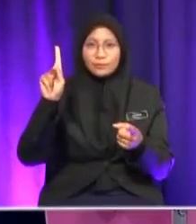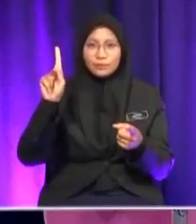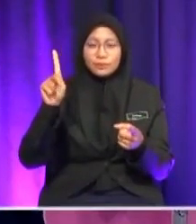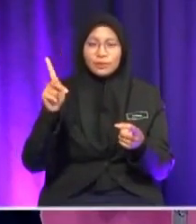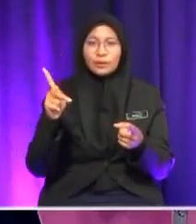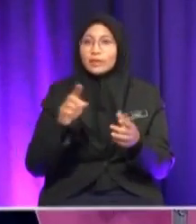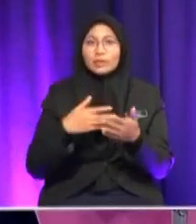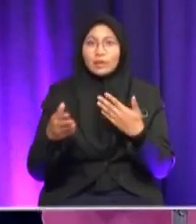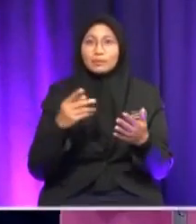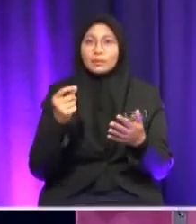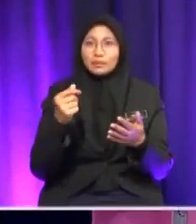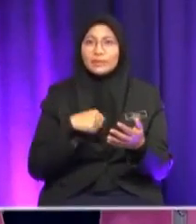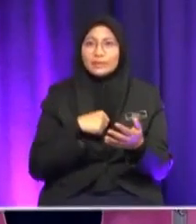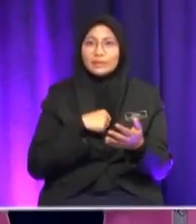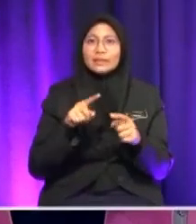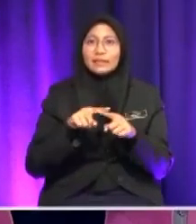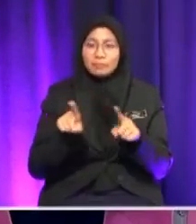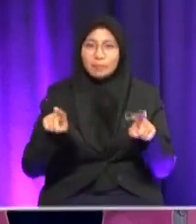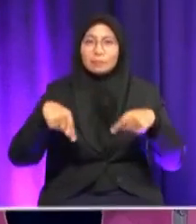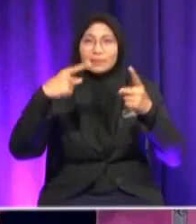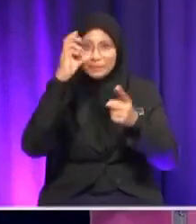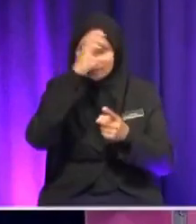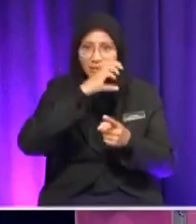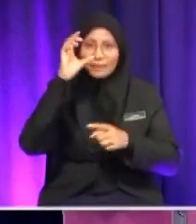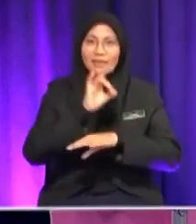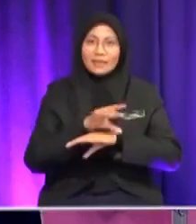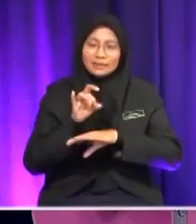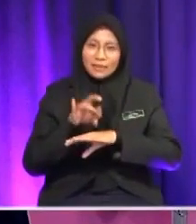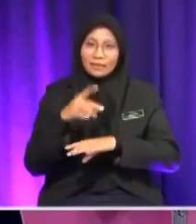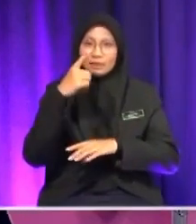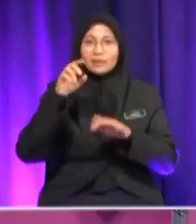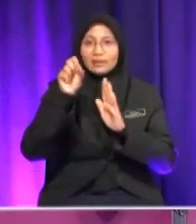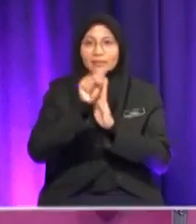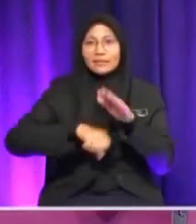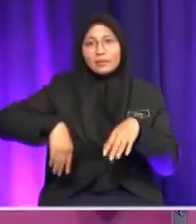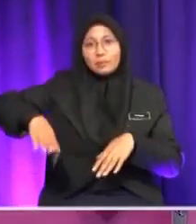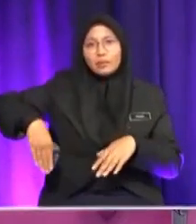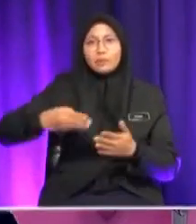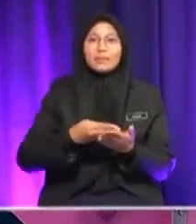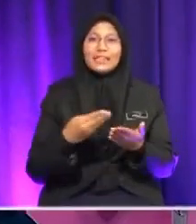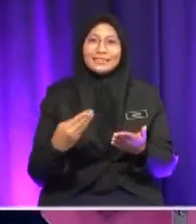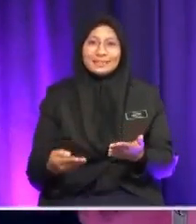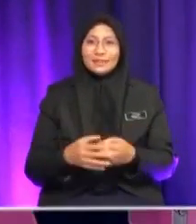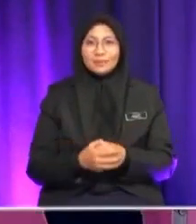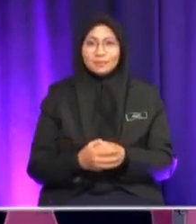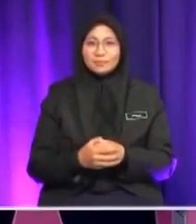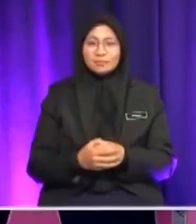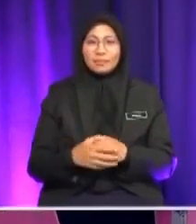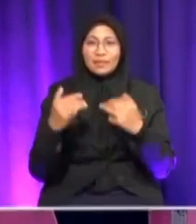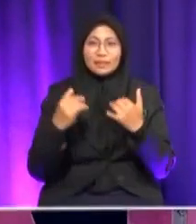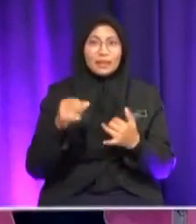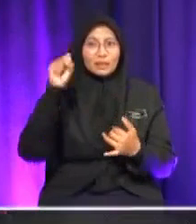perlulah minta nasihat sebelum kita berbelanja. Bagus jawapan Pertika. Seterusnya pula diikuti dengan Subhanu pula. Ya,